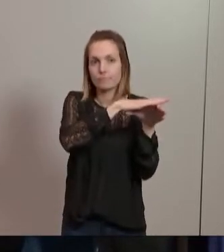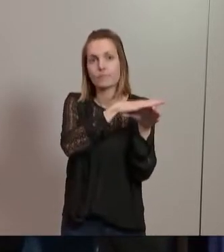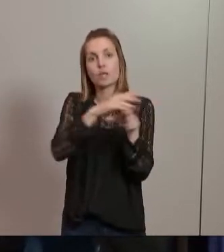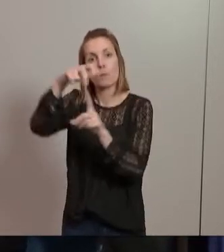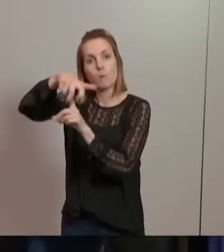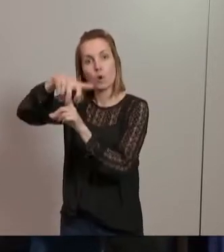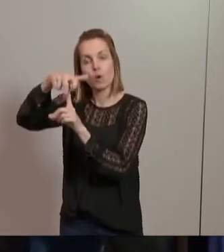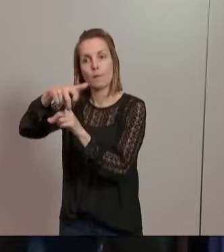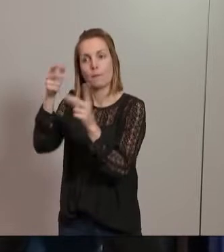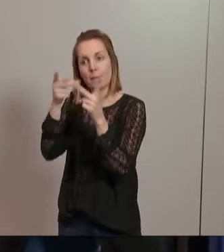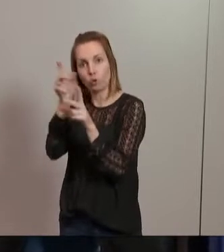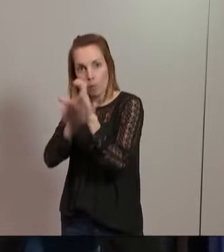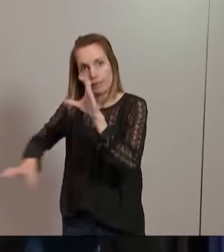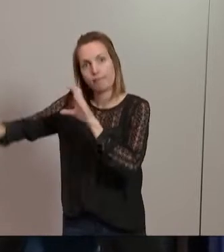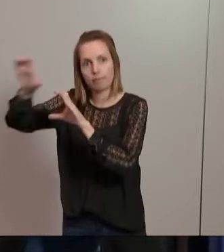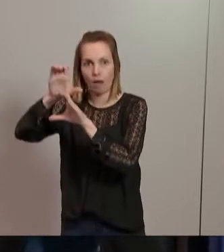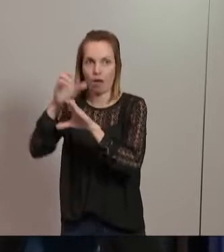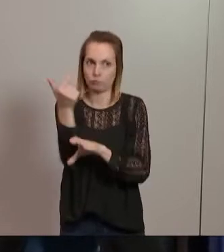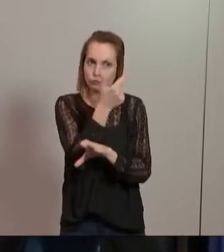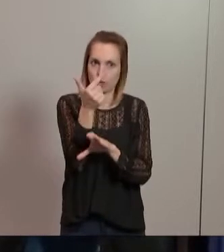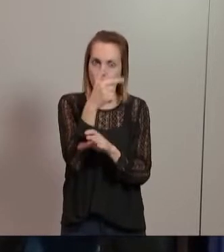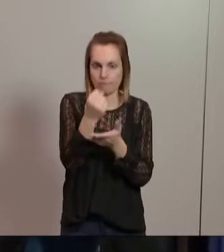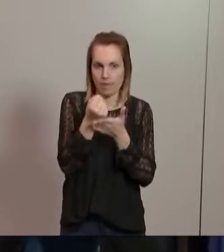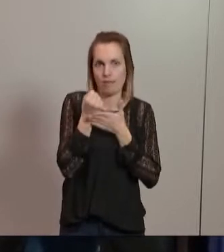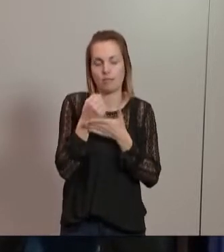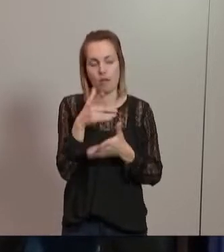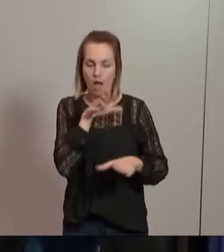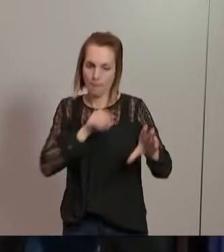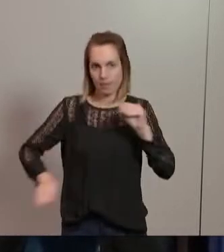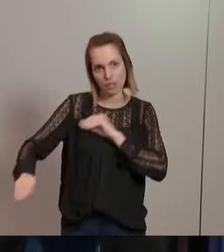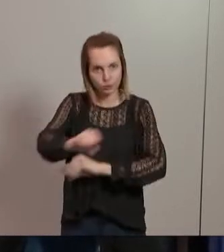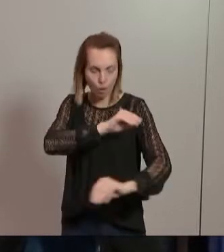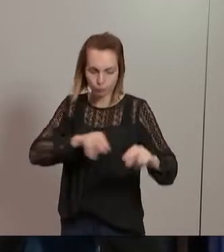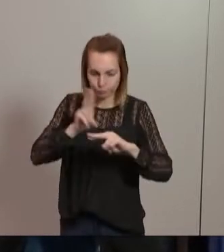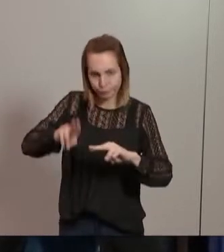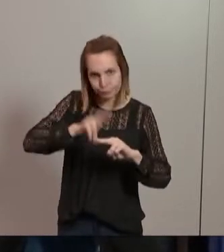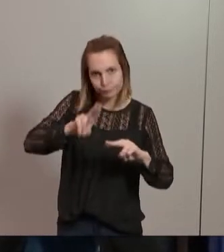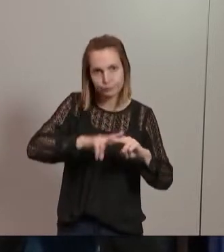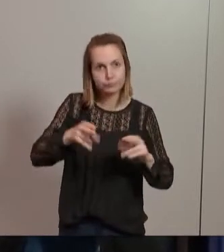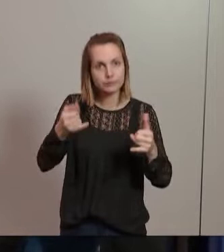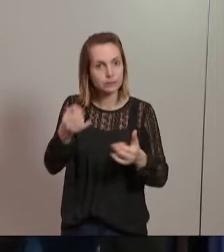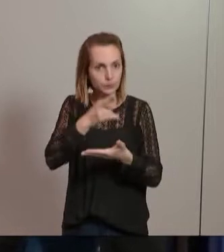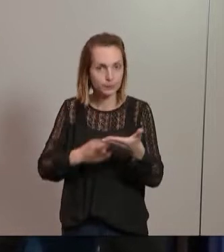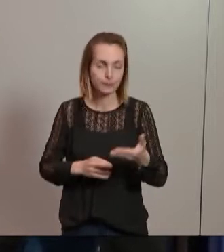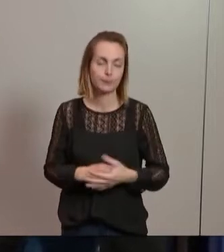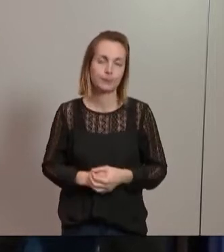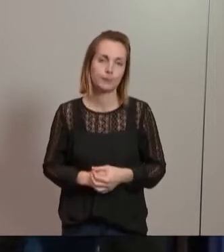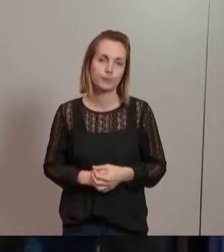pôle métropolitain, de procéder à nombre de travaux d'aménagement et de rénovation sur le territoire de Rezé.